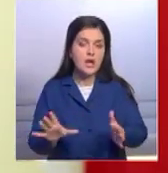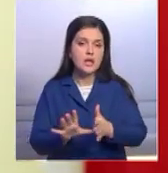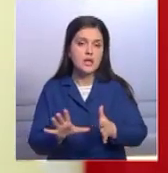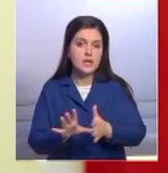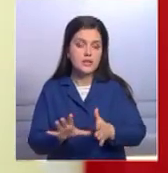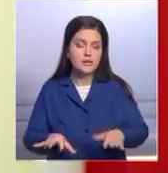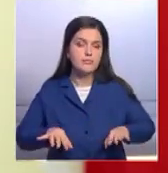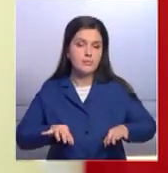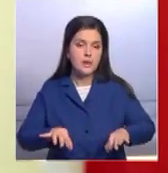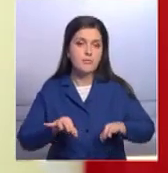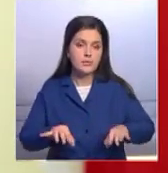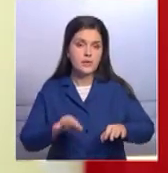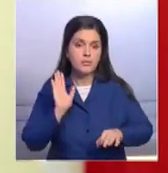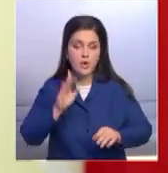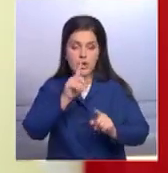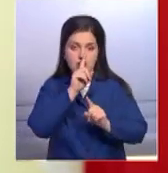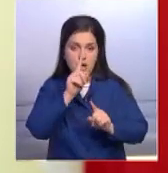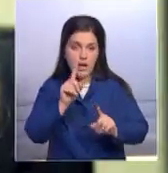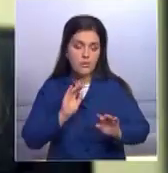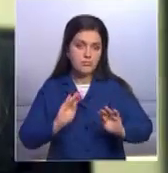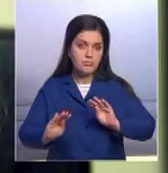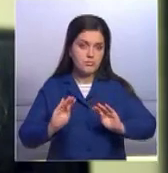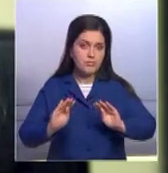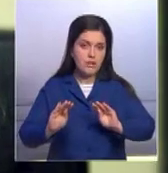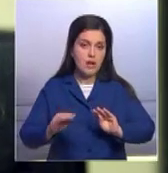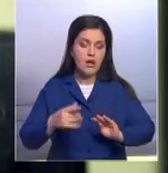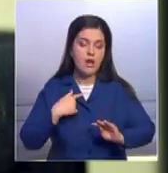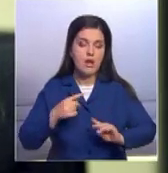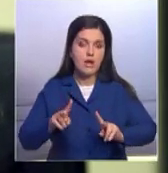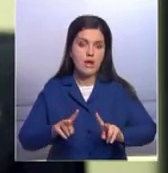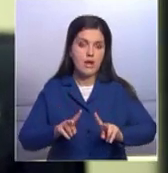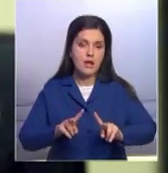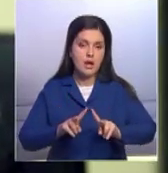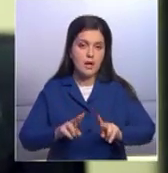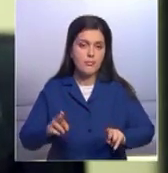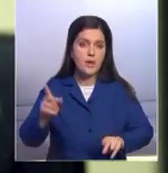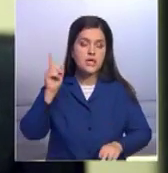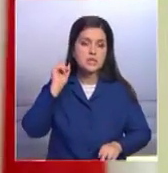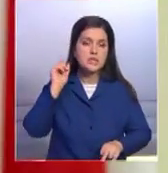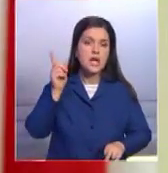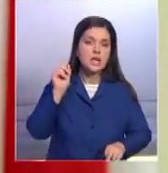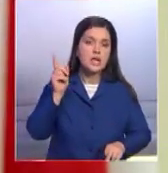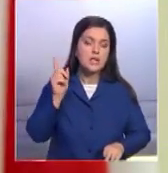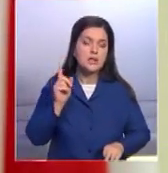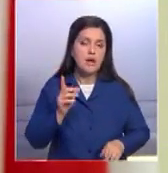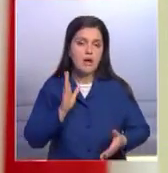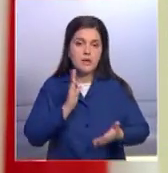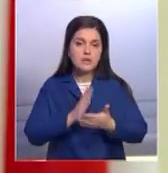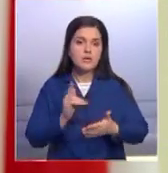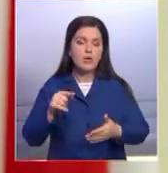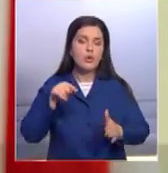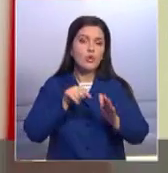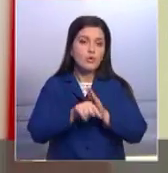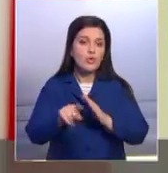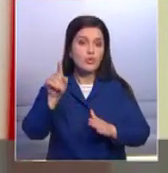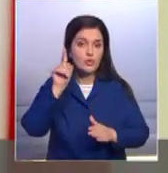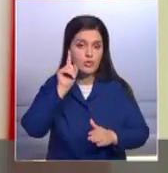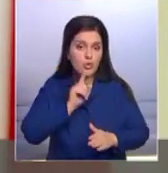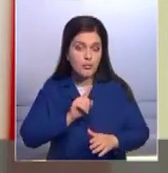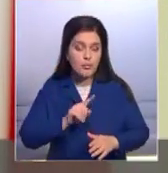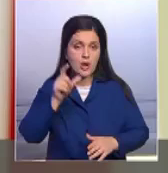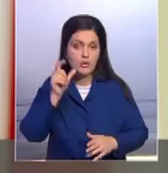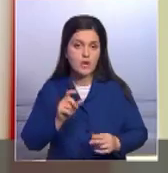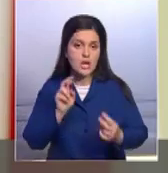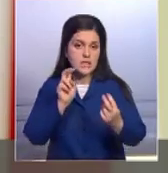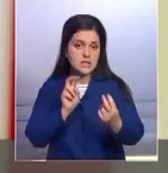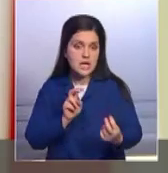электромобиль, который будет, во-первых, необычный дизайн. То есть мы провели аналогию, это старинная карета, поскольку там удобно, поскольку там люди сидят